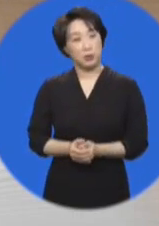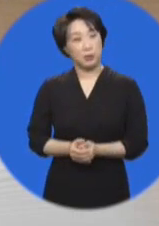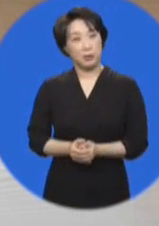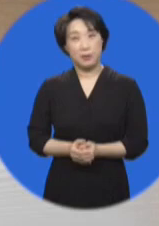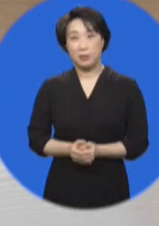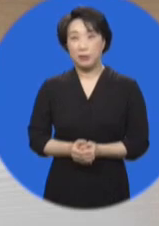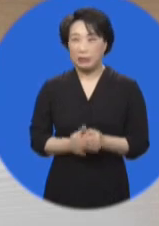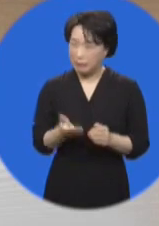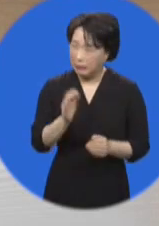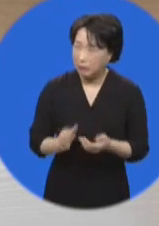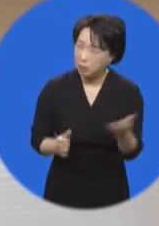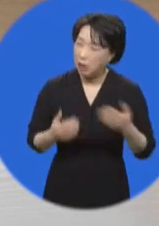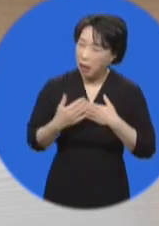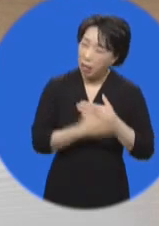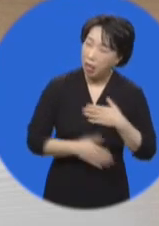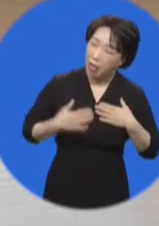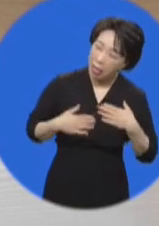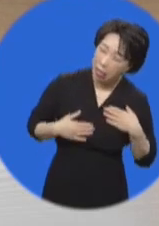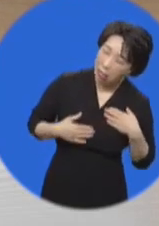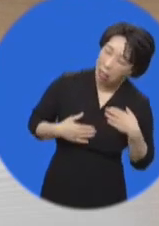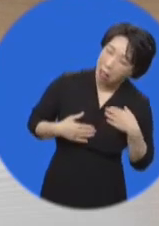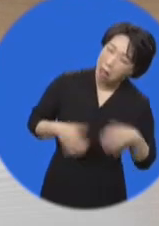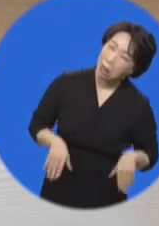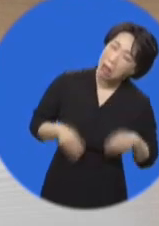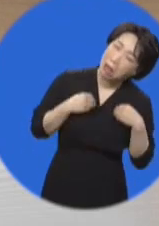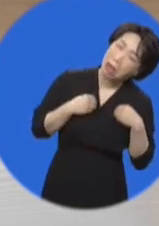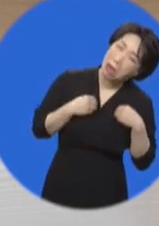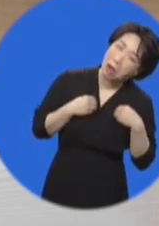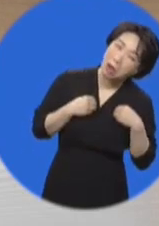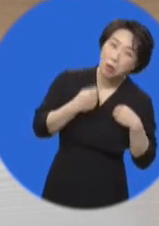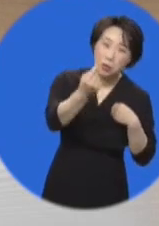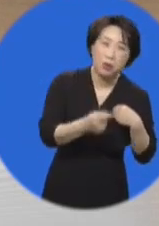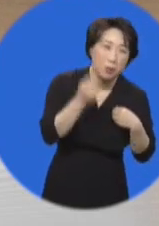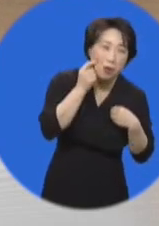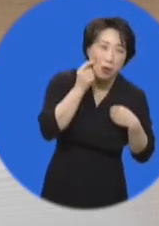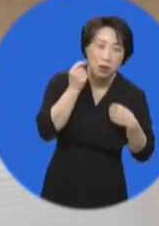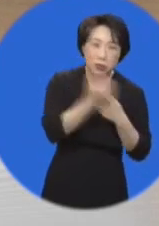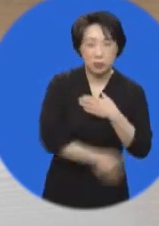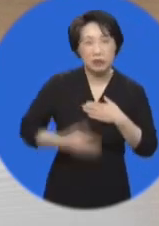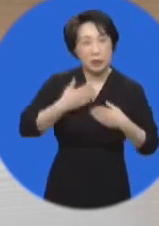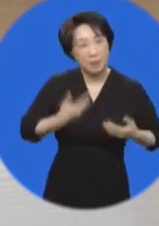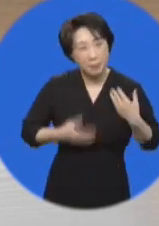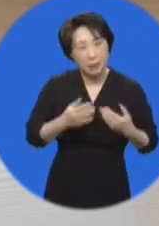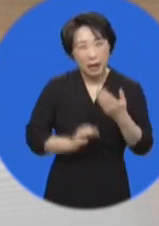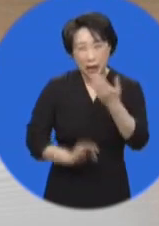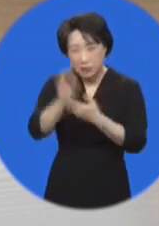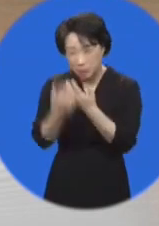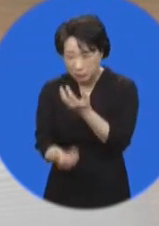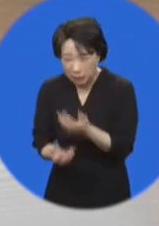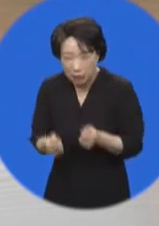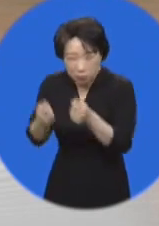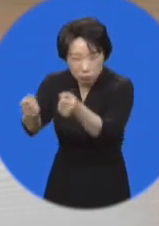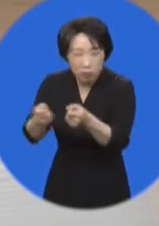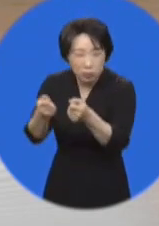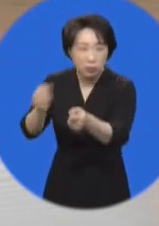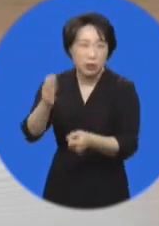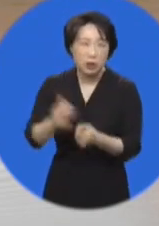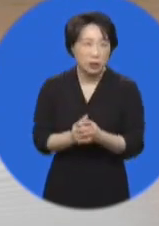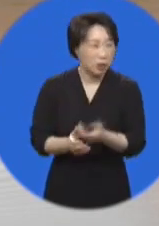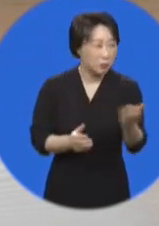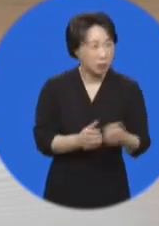그래도 육신 때문에 못 오지 육신이 바쁘고 힘들고 아침에 밥을 먹어야 되고 이러고 해서 못